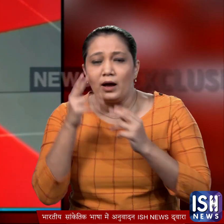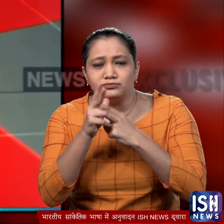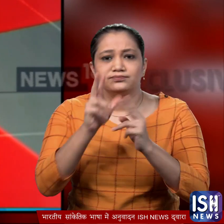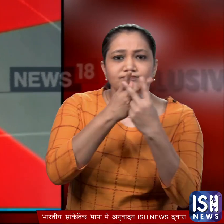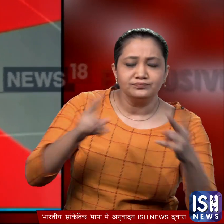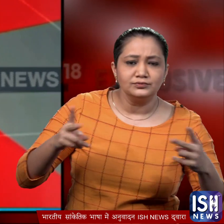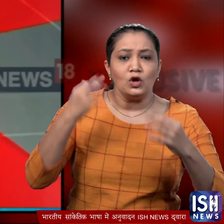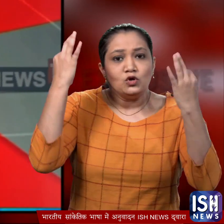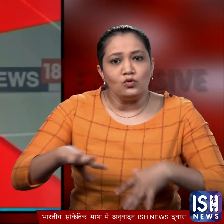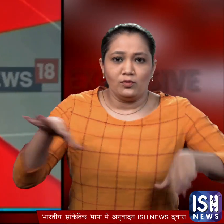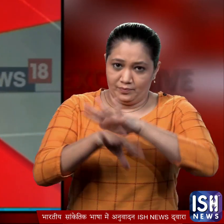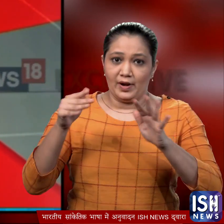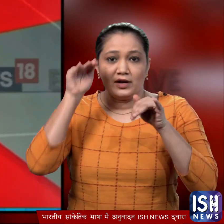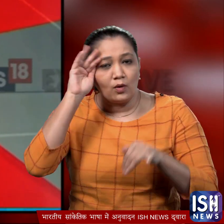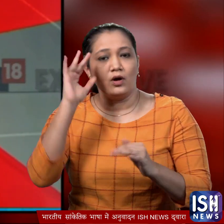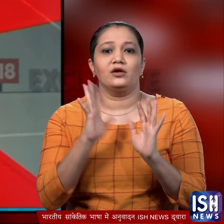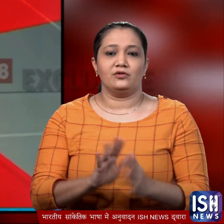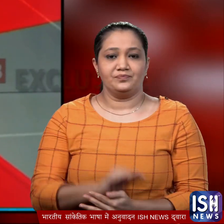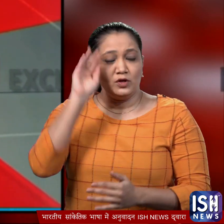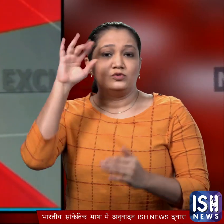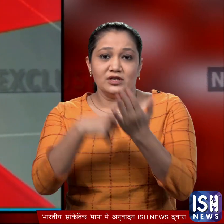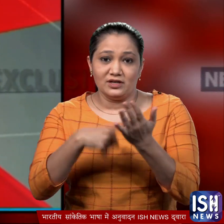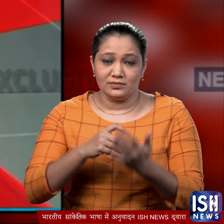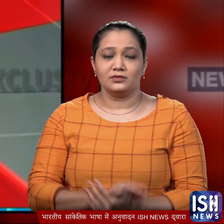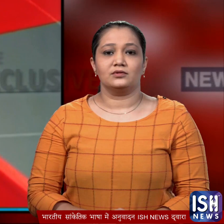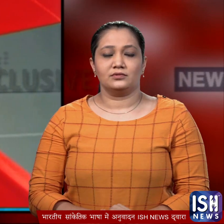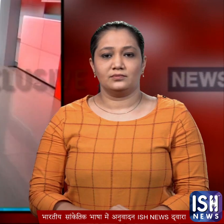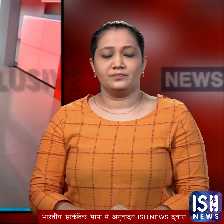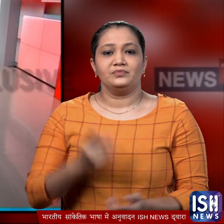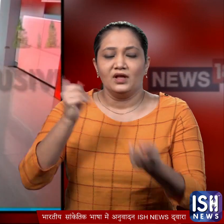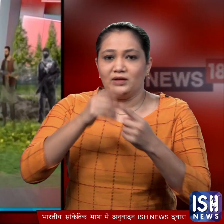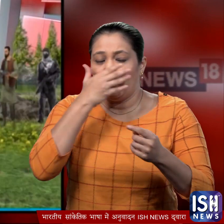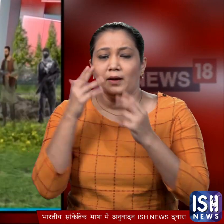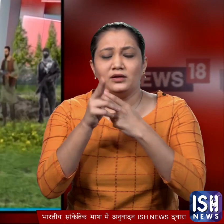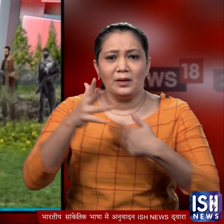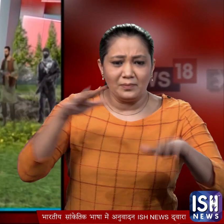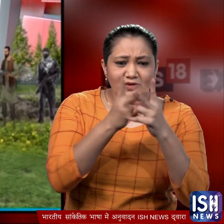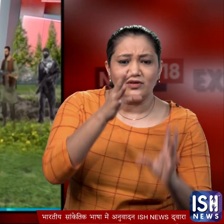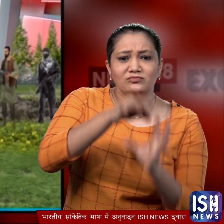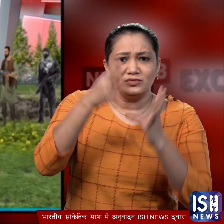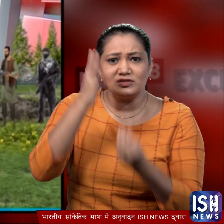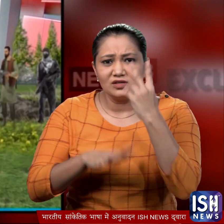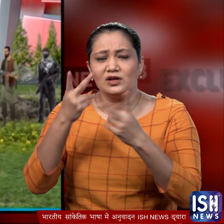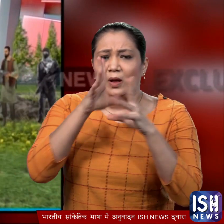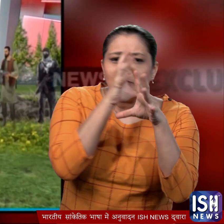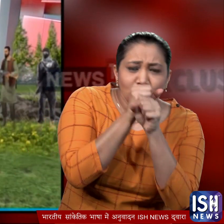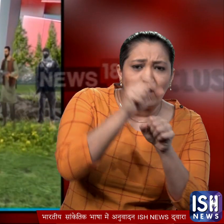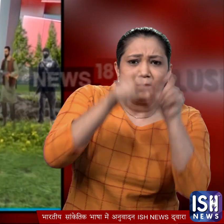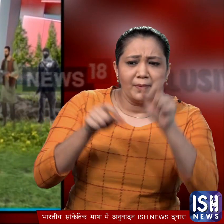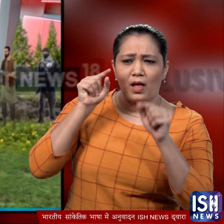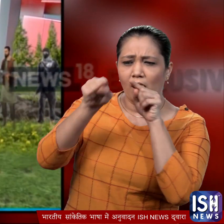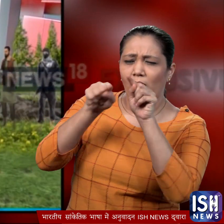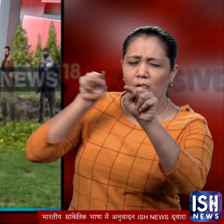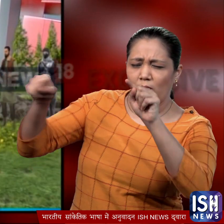आतंकी संगठनों की एक नई साजिश का पता चला है। न्यूज़ 18 के नीतीश कुमार की रिपोर्ट है कि आतंकी संगठन अब खुफिया एजेंसियों से जुड़े लोगों